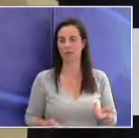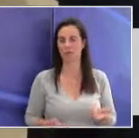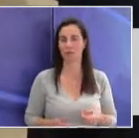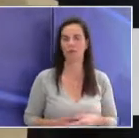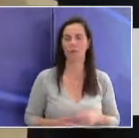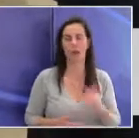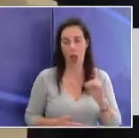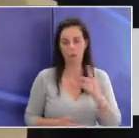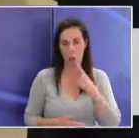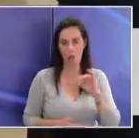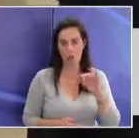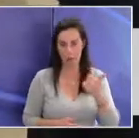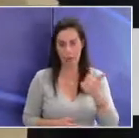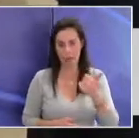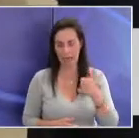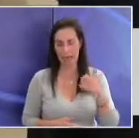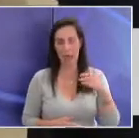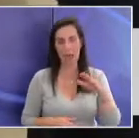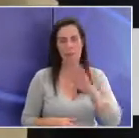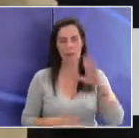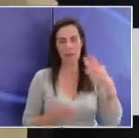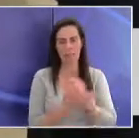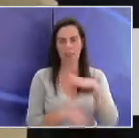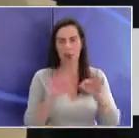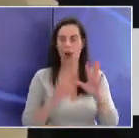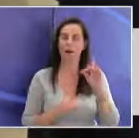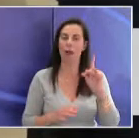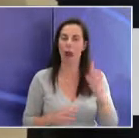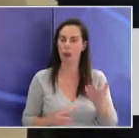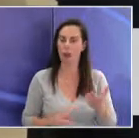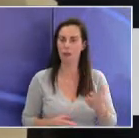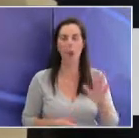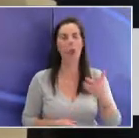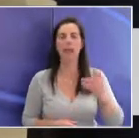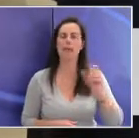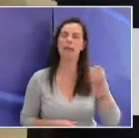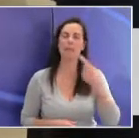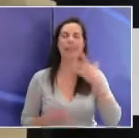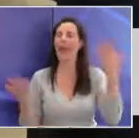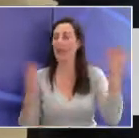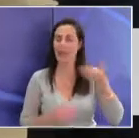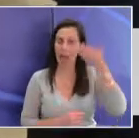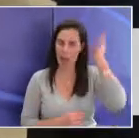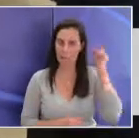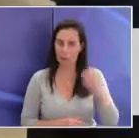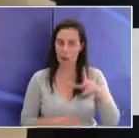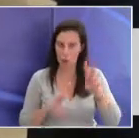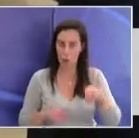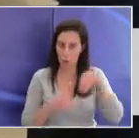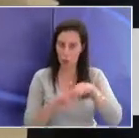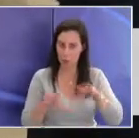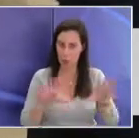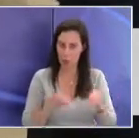מאמרים שנתניהו ירכיב גם את הממשלה הבאה, והיה, ודברים השתנו. יאיר לפיד הוא מישהו שתוכלו לשבת